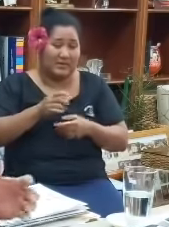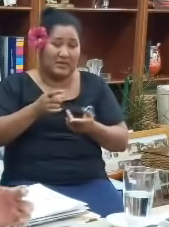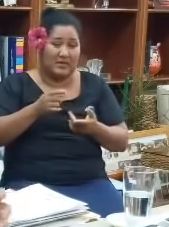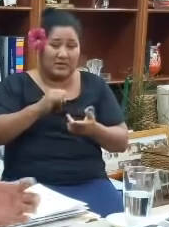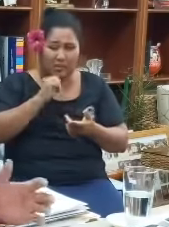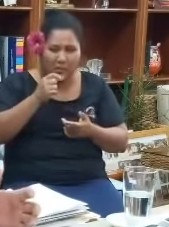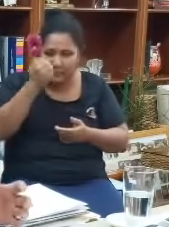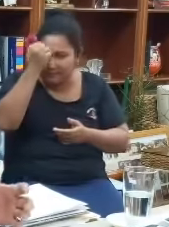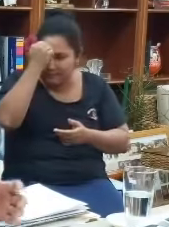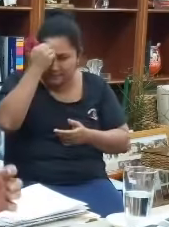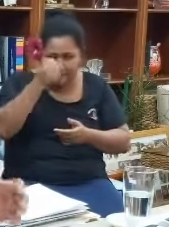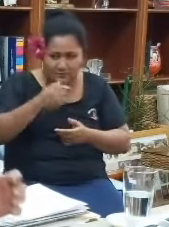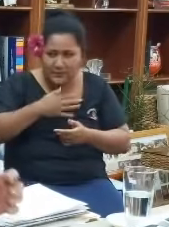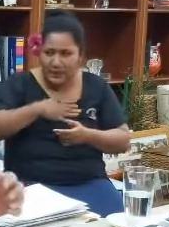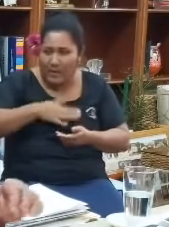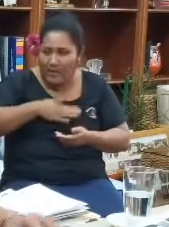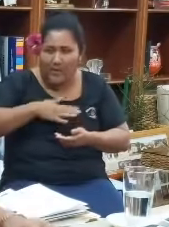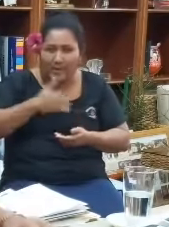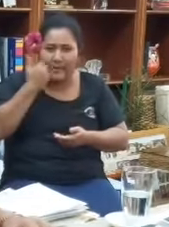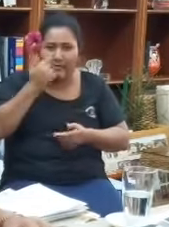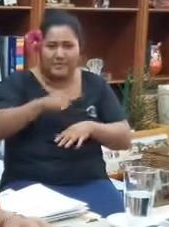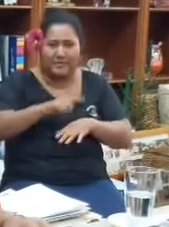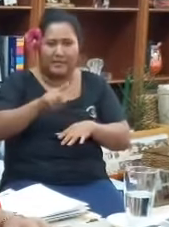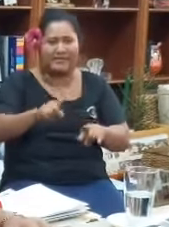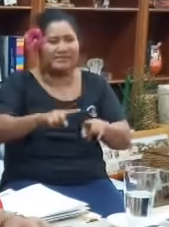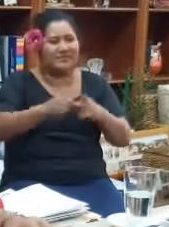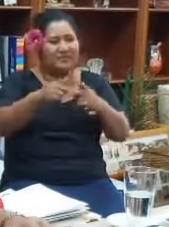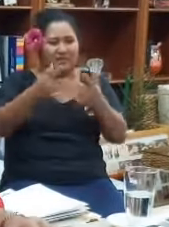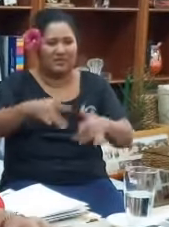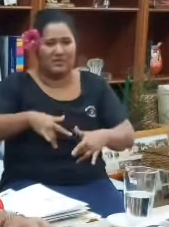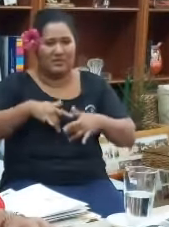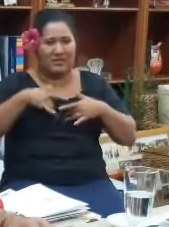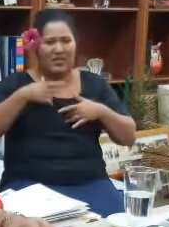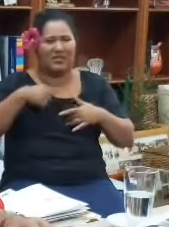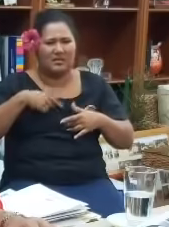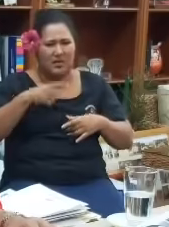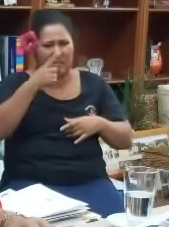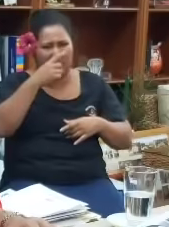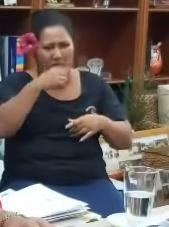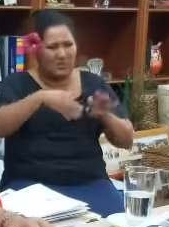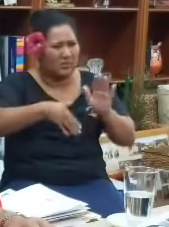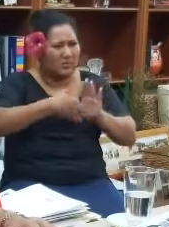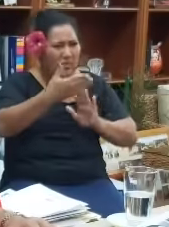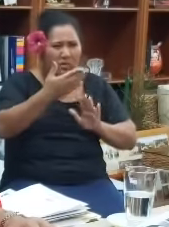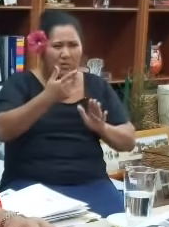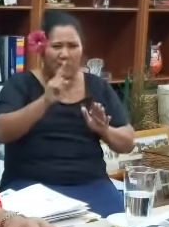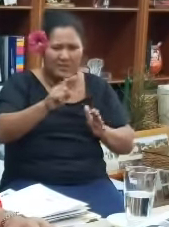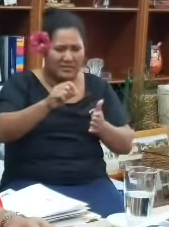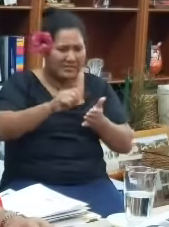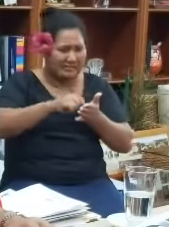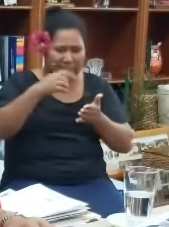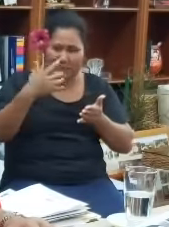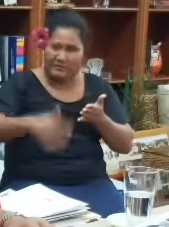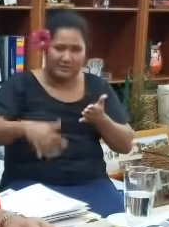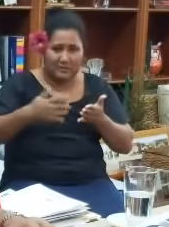la ngona u malaya makukia le ala yo nga o pe ka ka ma or ka mu kai ai fa